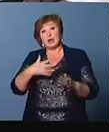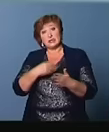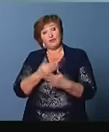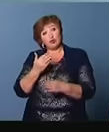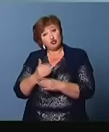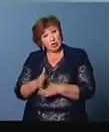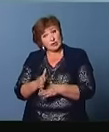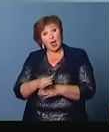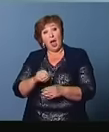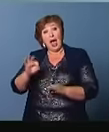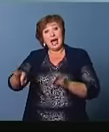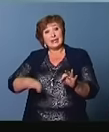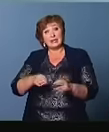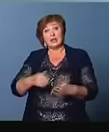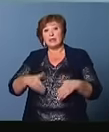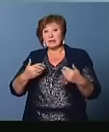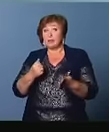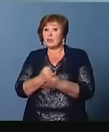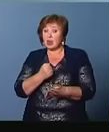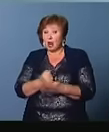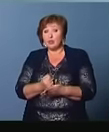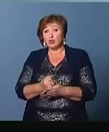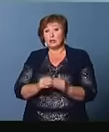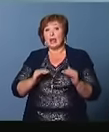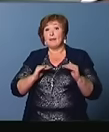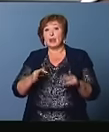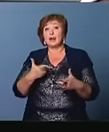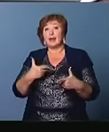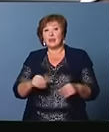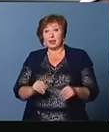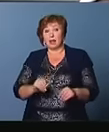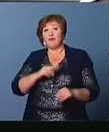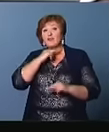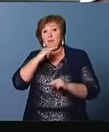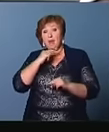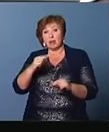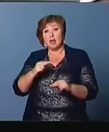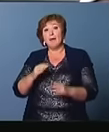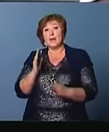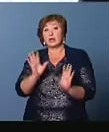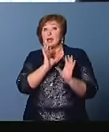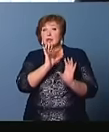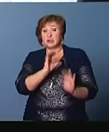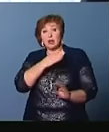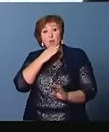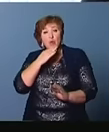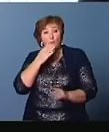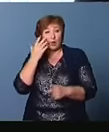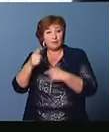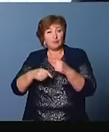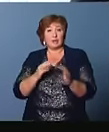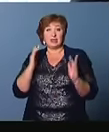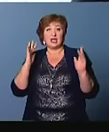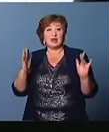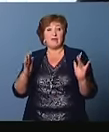общественности. Архитекторы посоветовали проработать устройство парковок, уделить внимание озеленению парка и сохранению многовековых деревьев. Так, например,